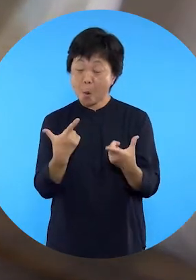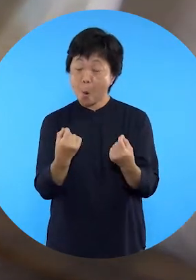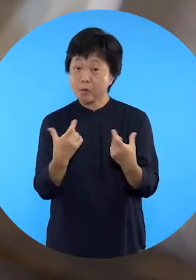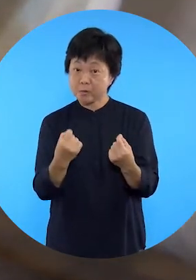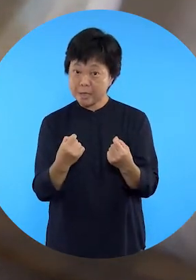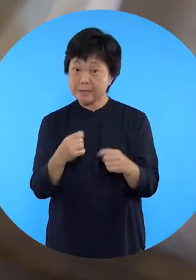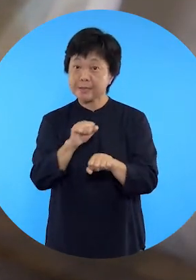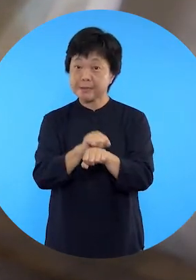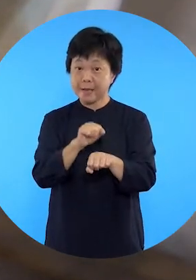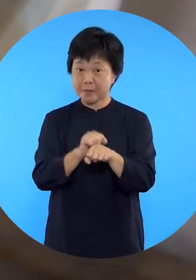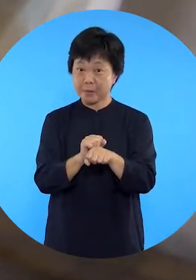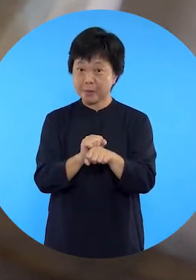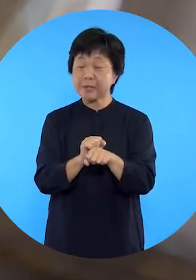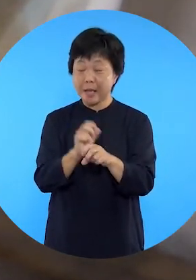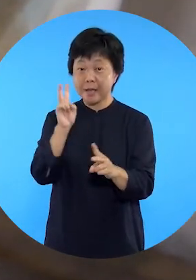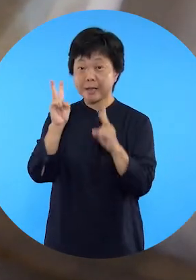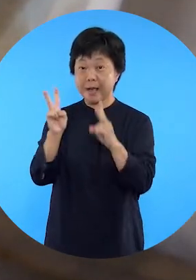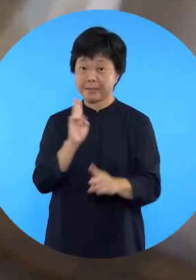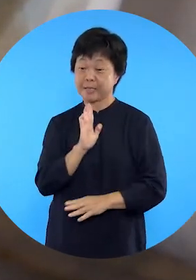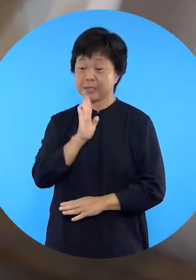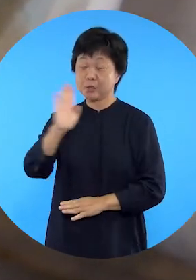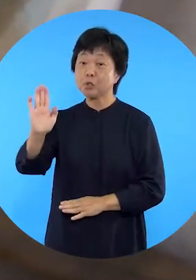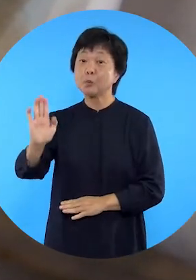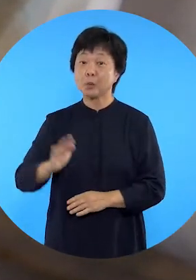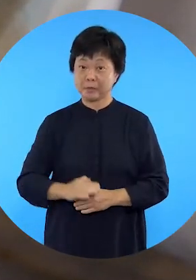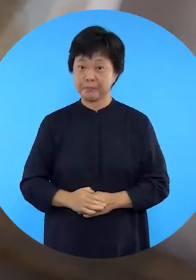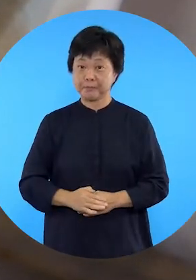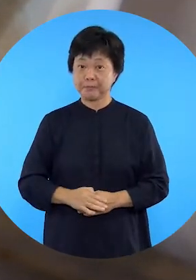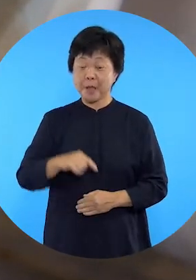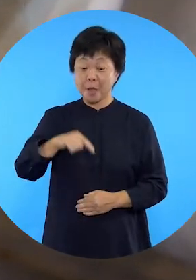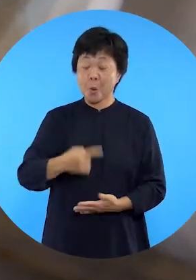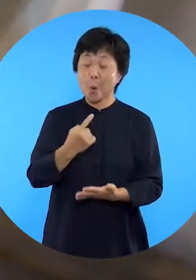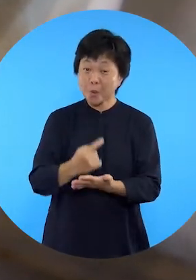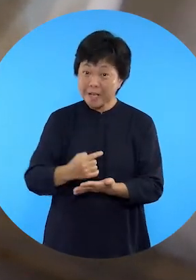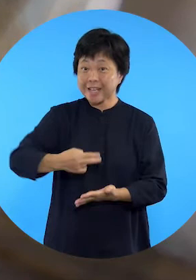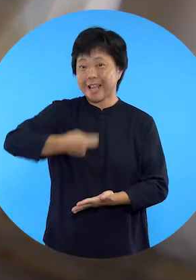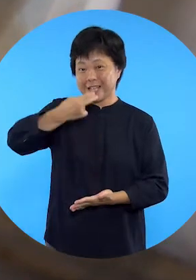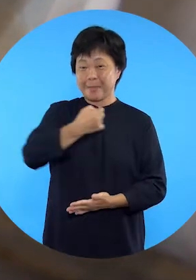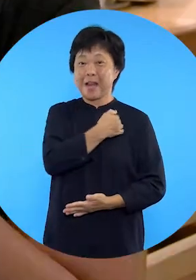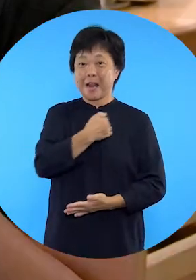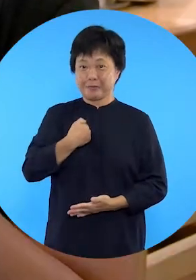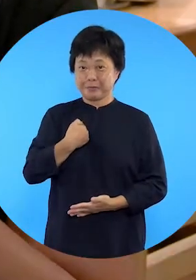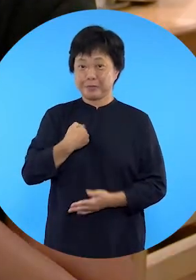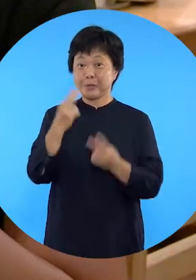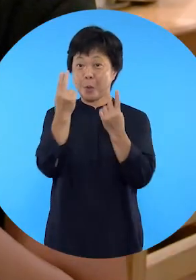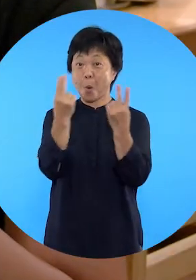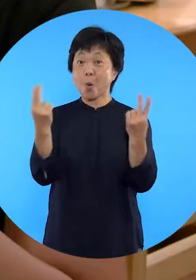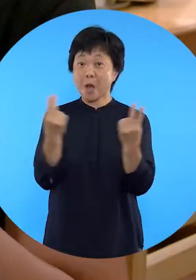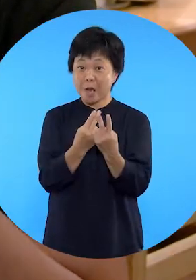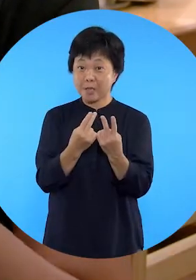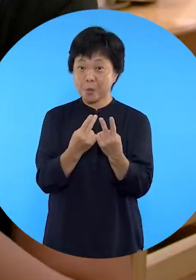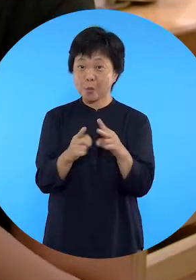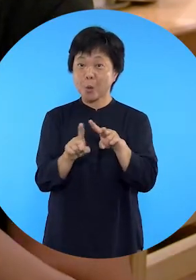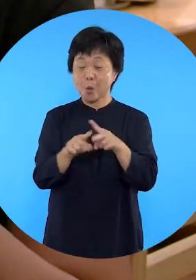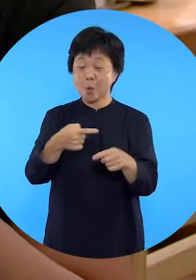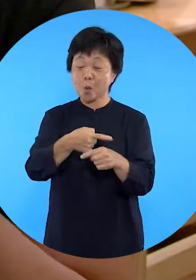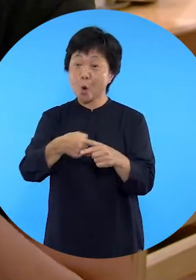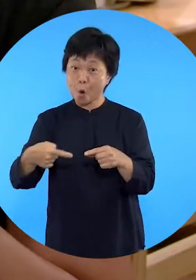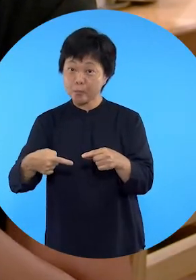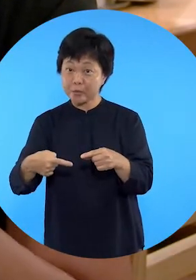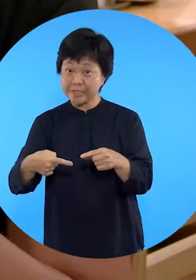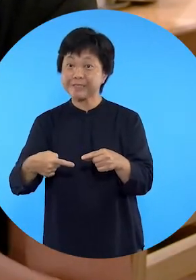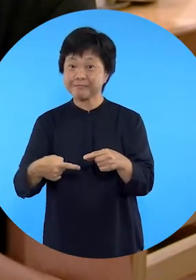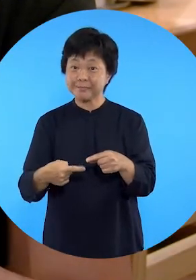ま同じ形同じ材料で業者さんに特注して作ってるので、うちでしか食べられないで、北海道産の小麦を使